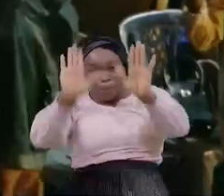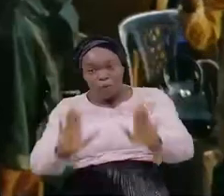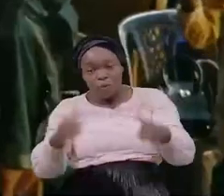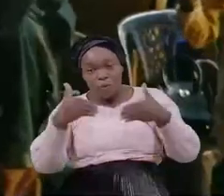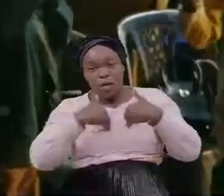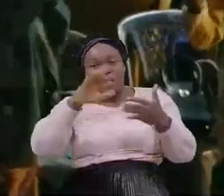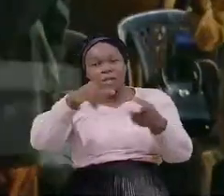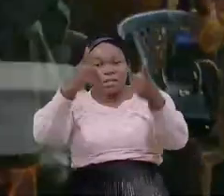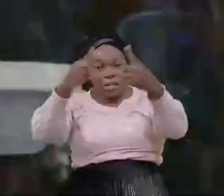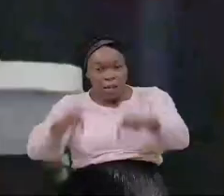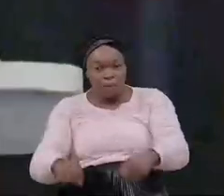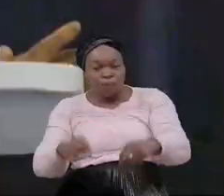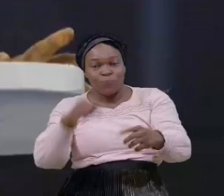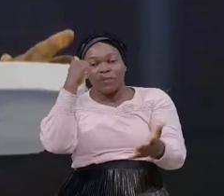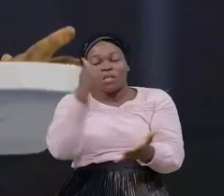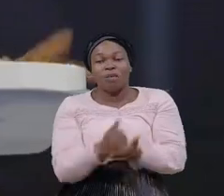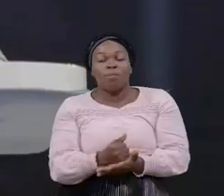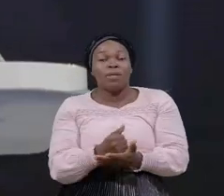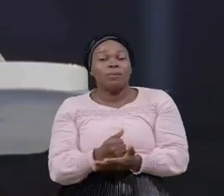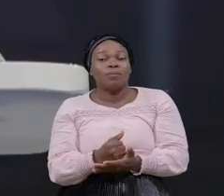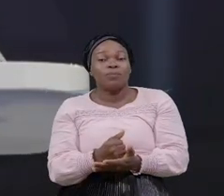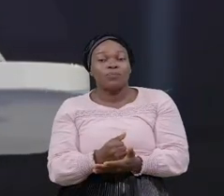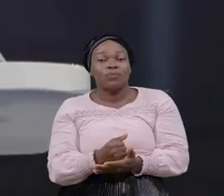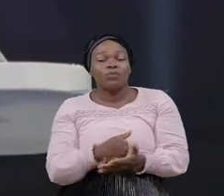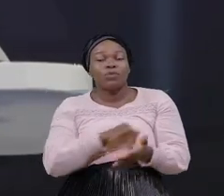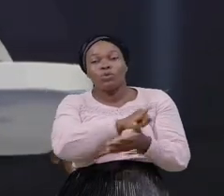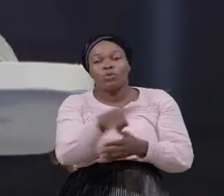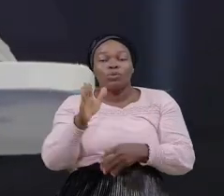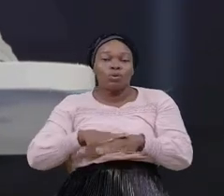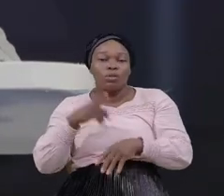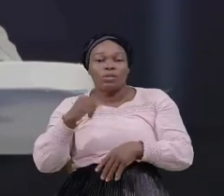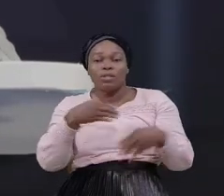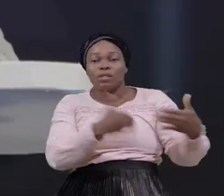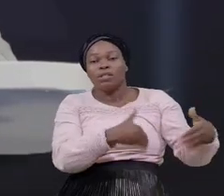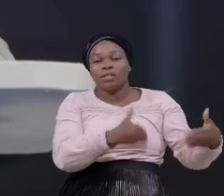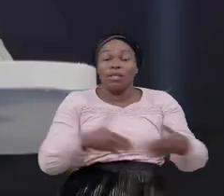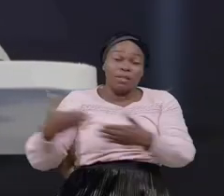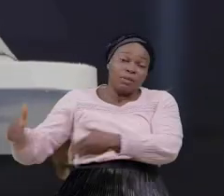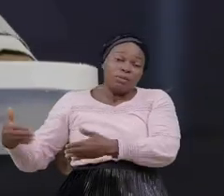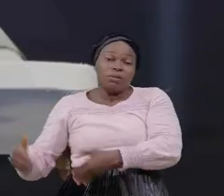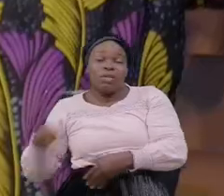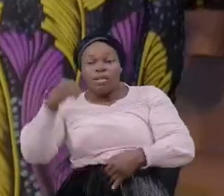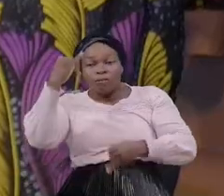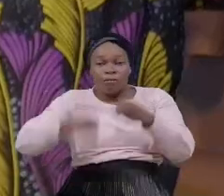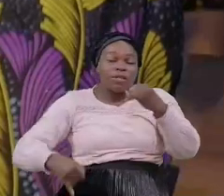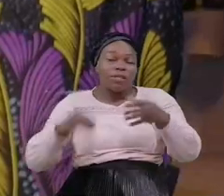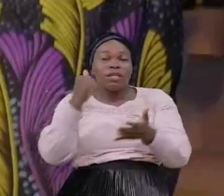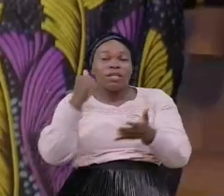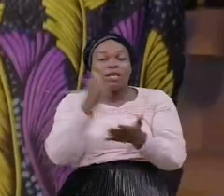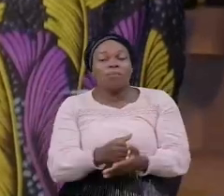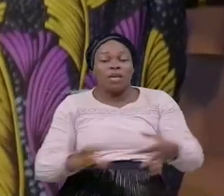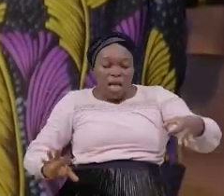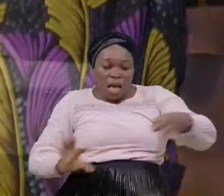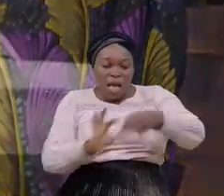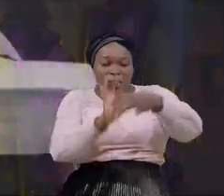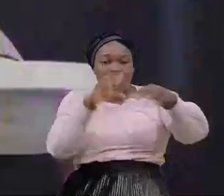venu. C'est à côté de vous là-bas. Au dernier Amen, alors va attacher le